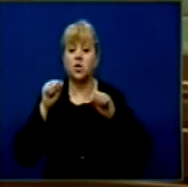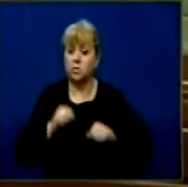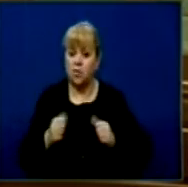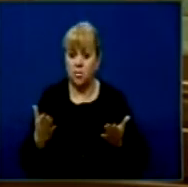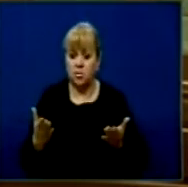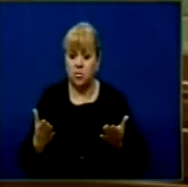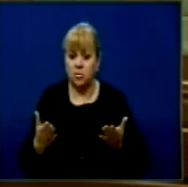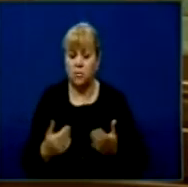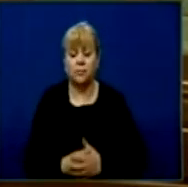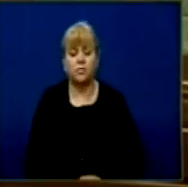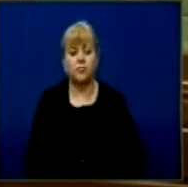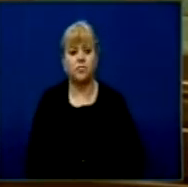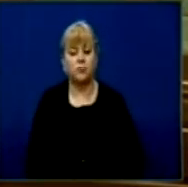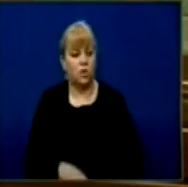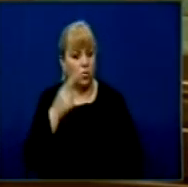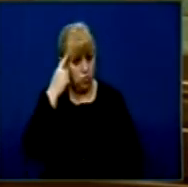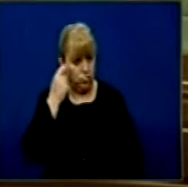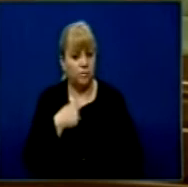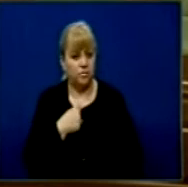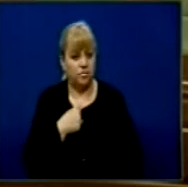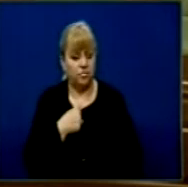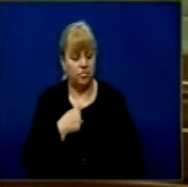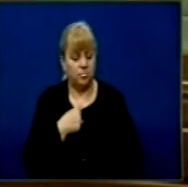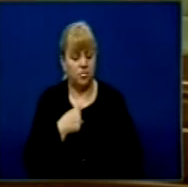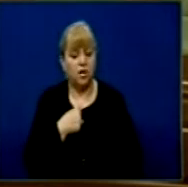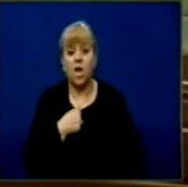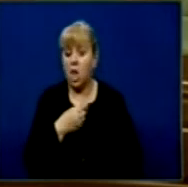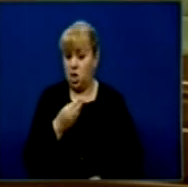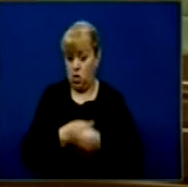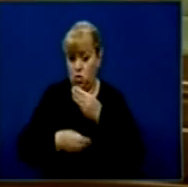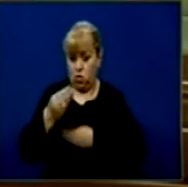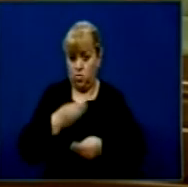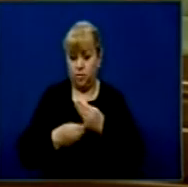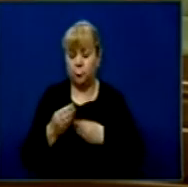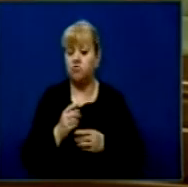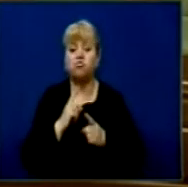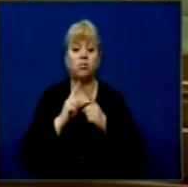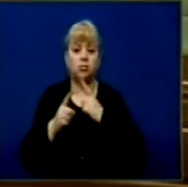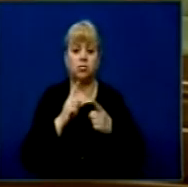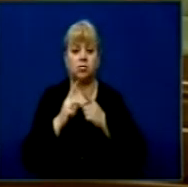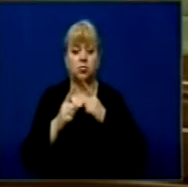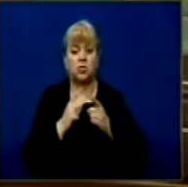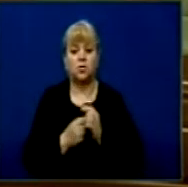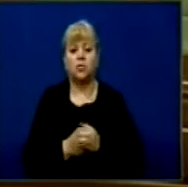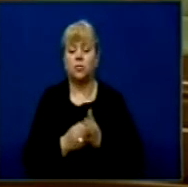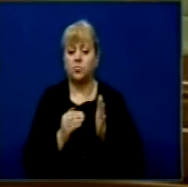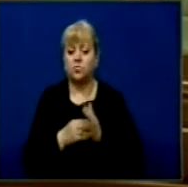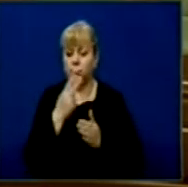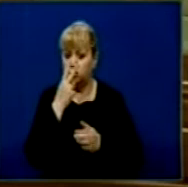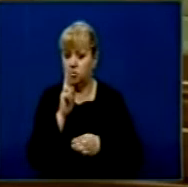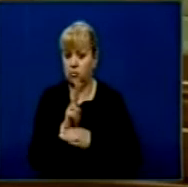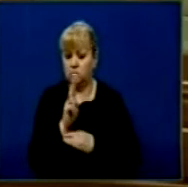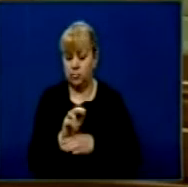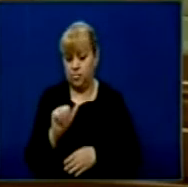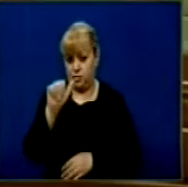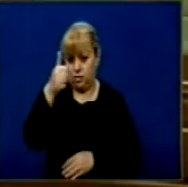gjë. Unë mendoj që për sa i përket ekonomisë, kur të diskutojmë ekonominë, duhet ta kemi parasysh një gjë. Së